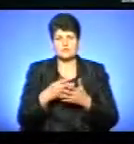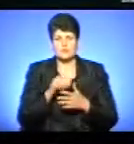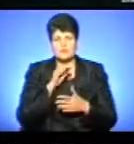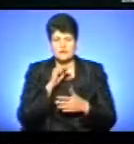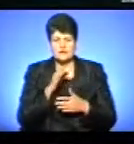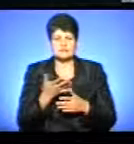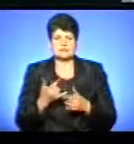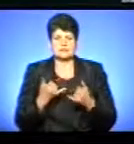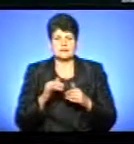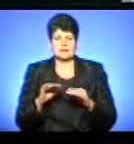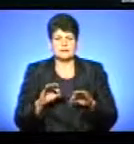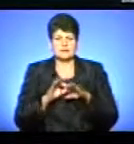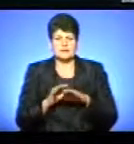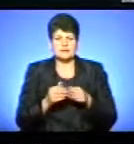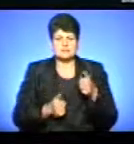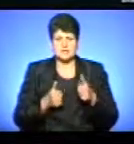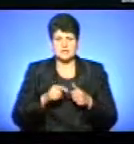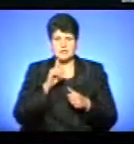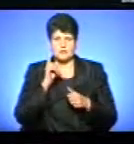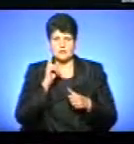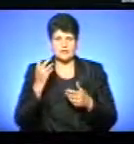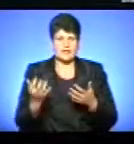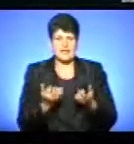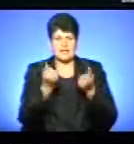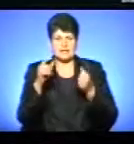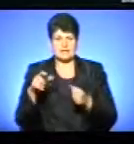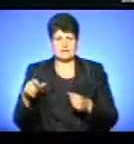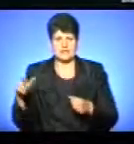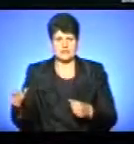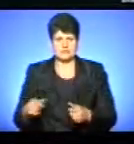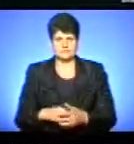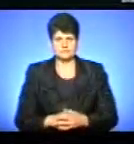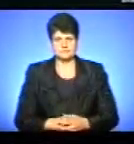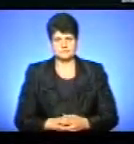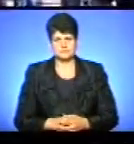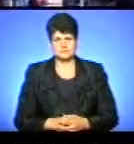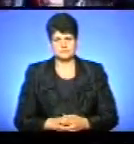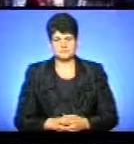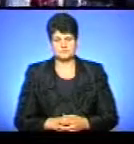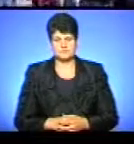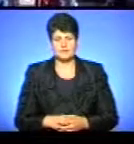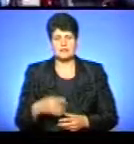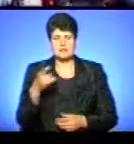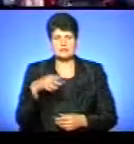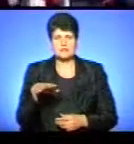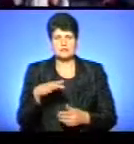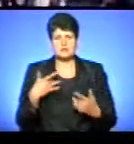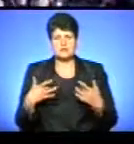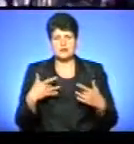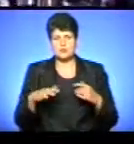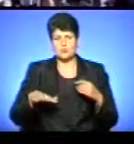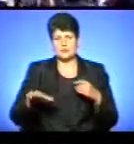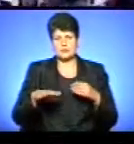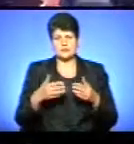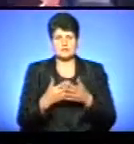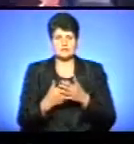змагання юних рятівників. Бачила, як відзначали День рятівника у Тернополі, Богдана Сарабун. На Тернопільському театральному майдані